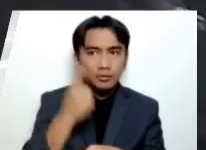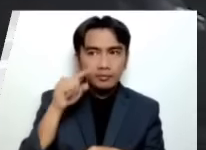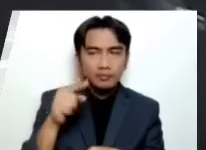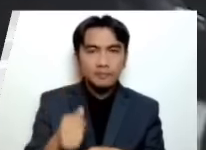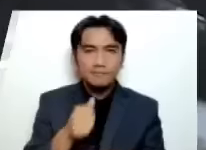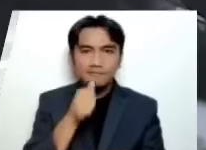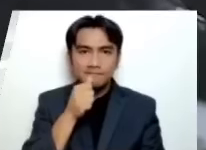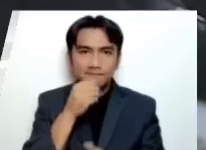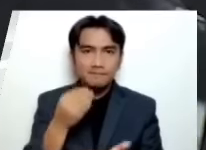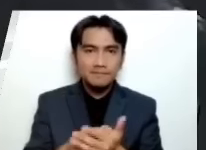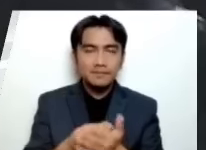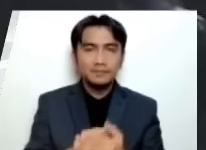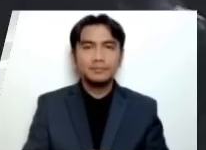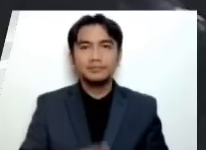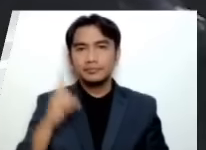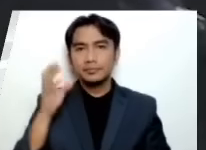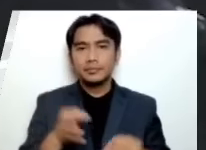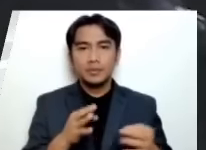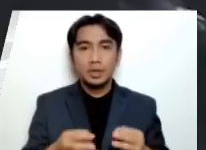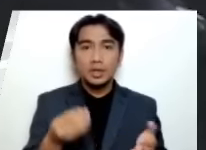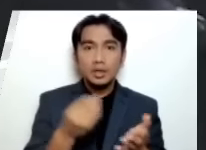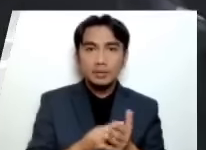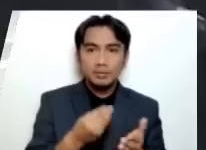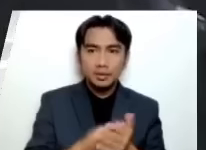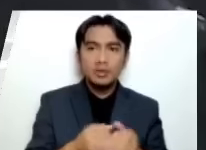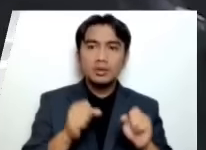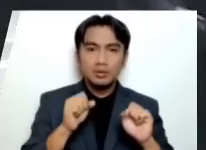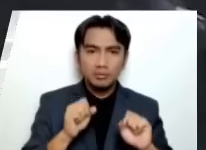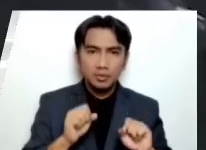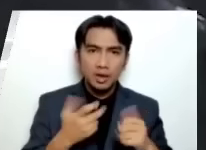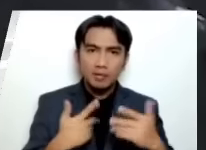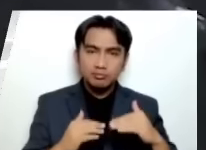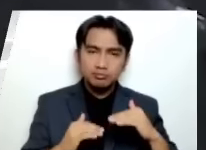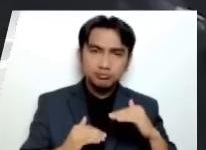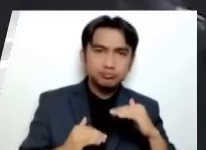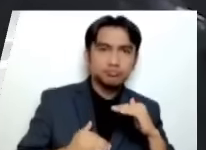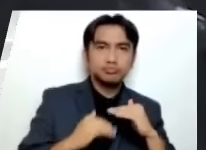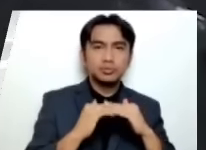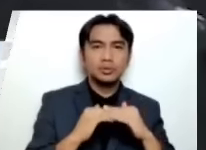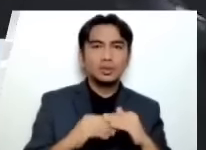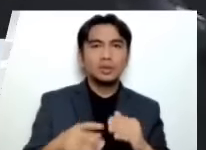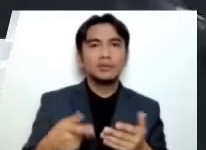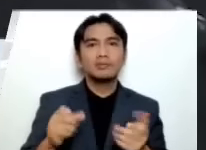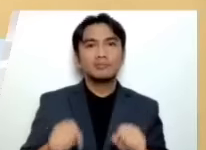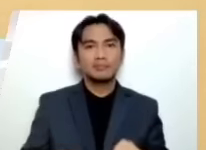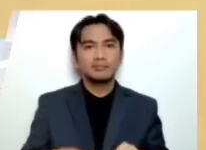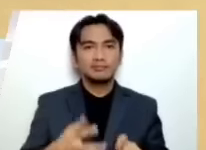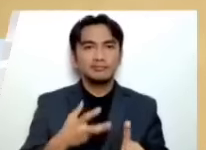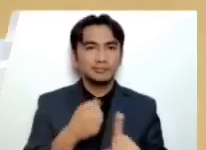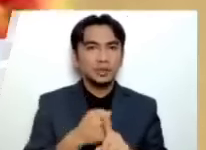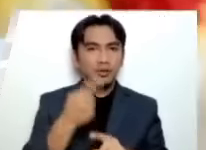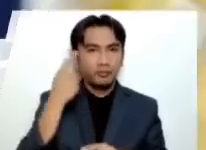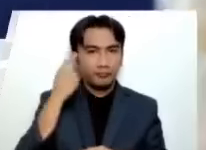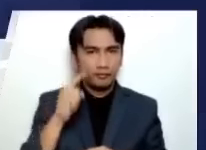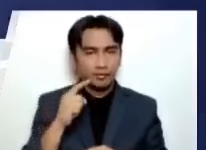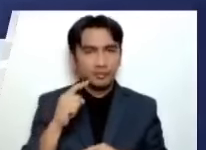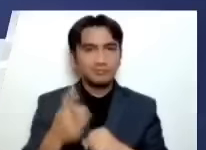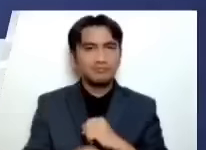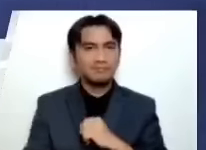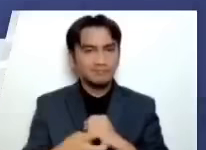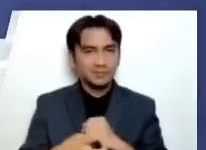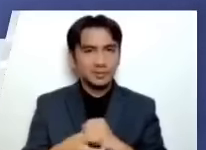amounts easily surpass the threshold for the crime of plunder under our laws. Wala pang payag ang